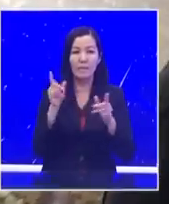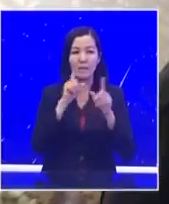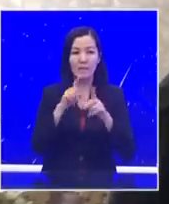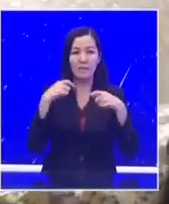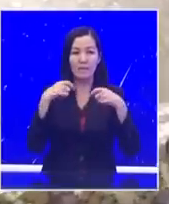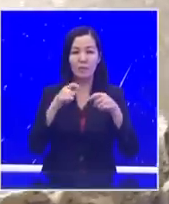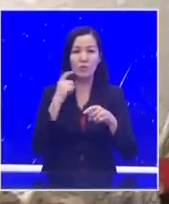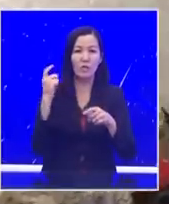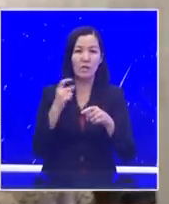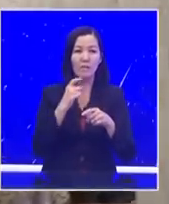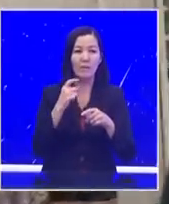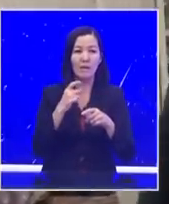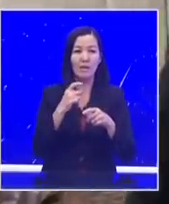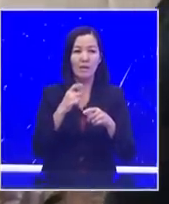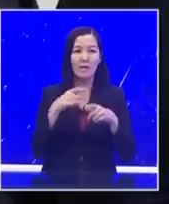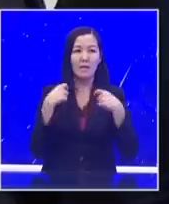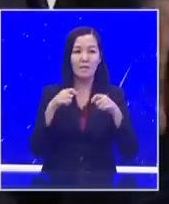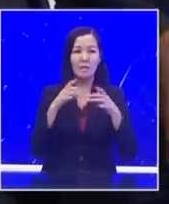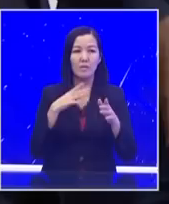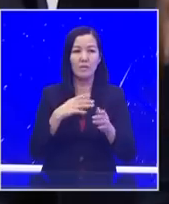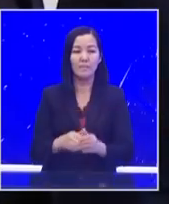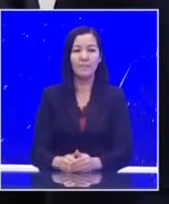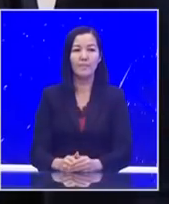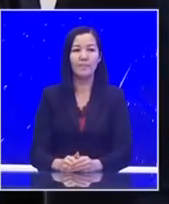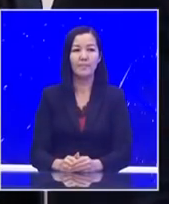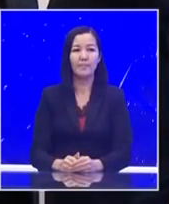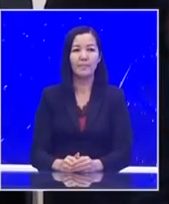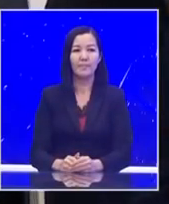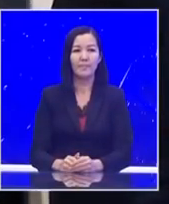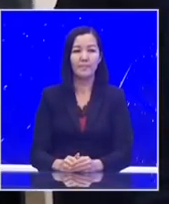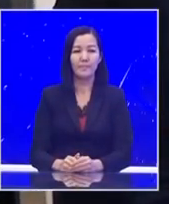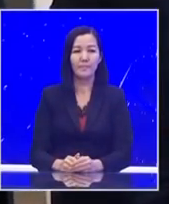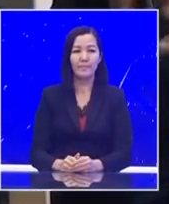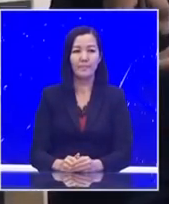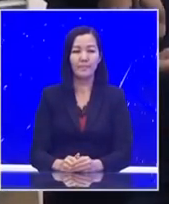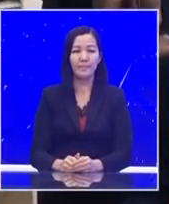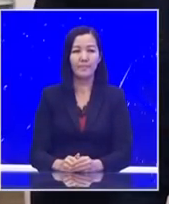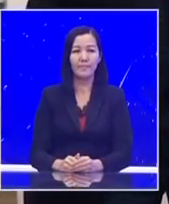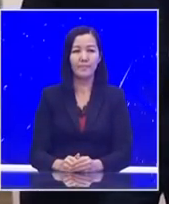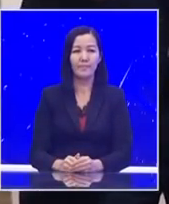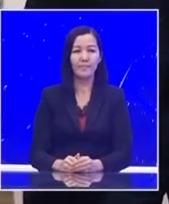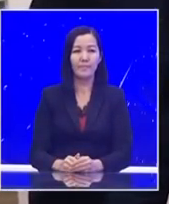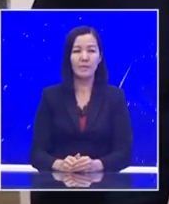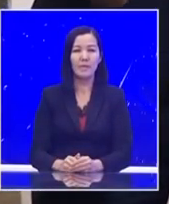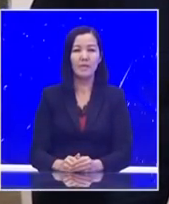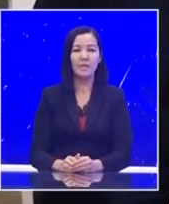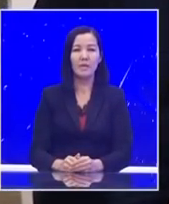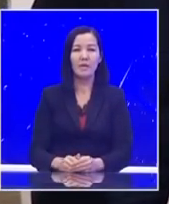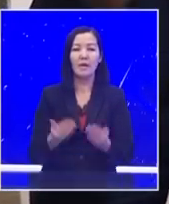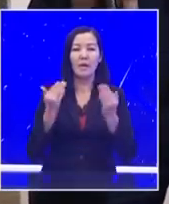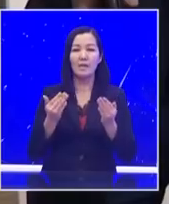сатушысы химиялық өнімдерді саудалап келген. Объясним все, кому можно работать, кому нельзя работать. Вы же знаете, что сейчас